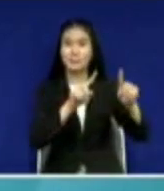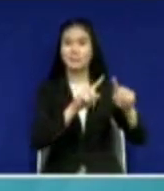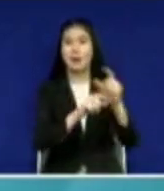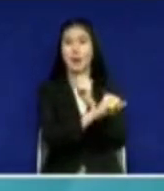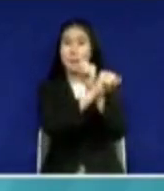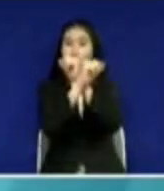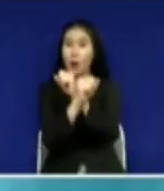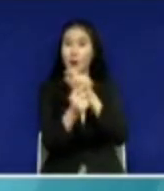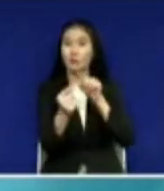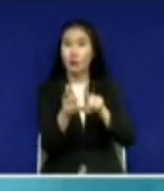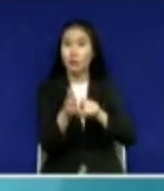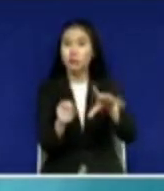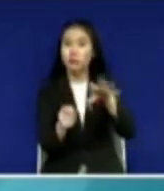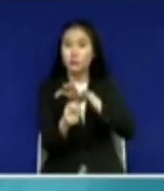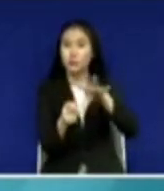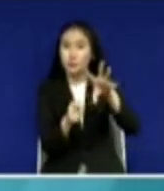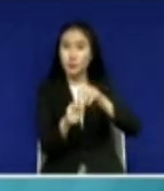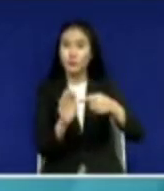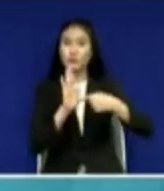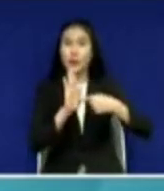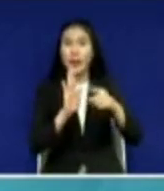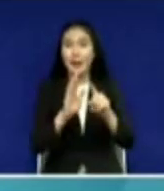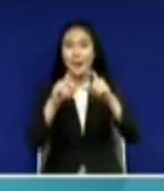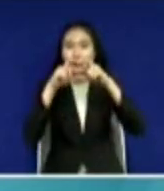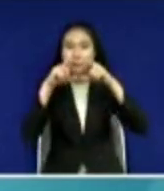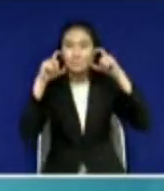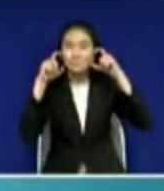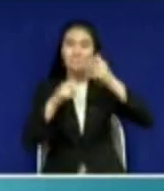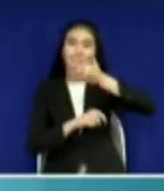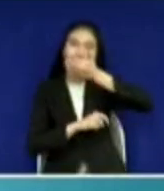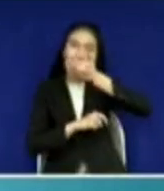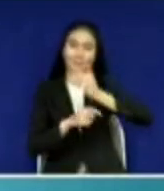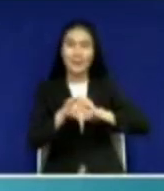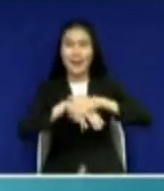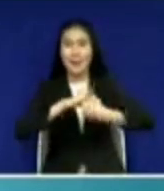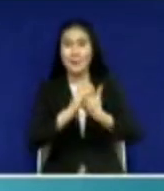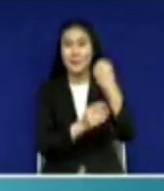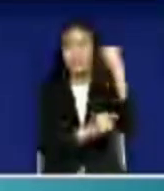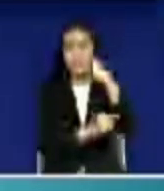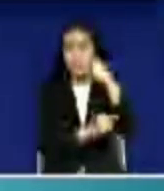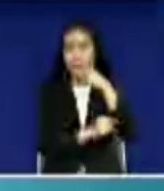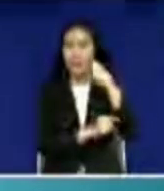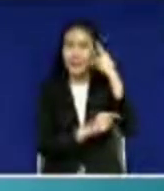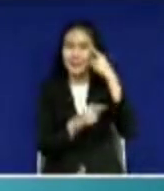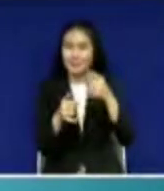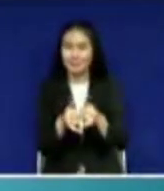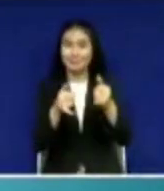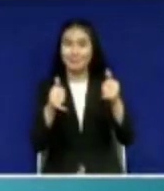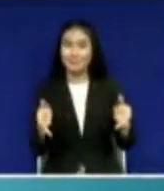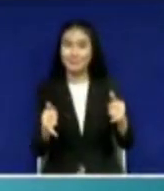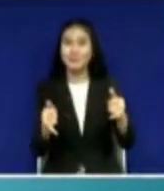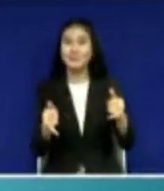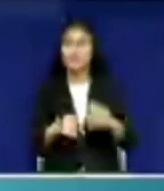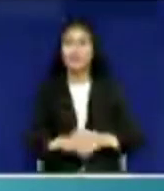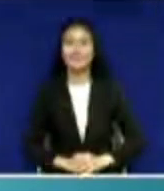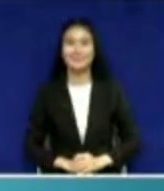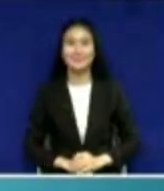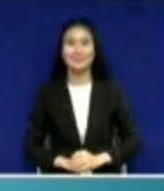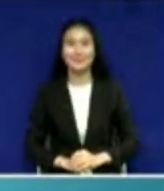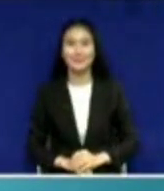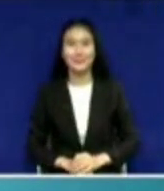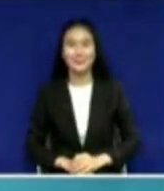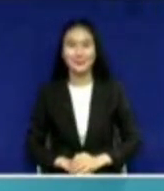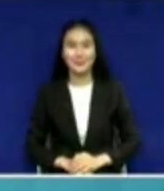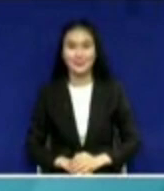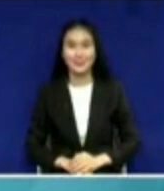ดเชื้อไม่ว่าจะเป็นการสวมหน้ากากอนามัยการล้างมือบ่อยๆแล้วก็การรักษาระยะห่างทางสังคมค่ะม